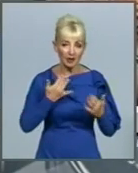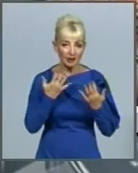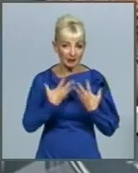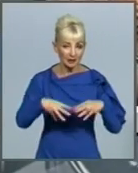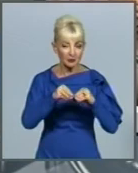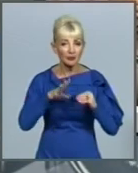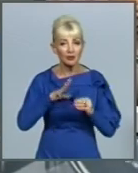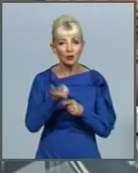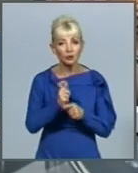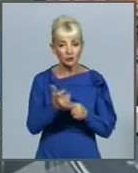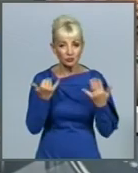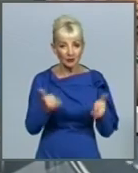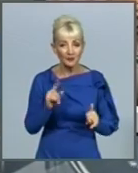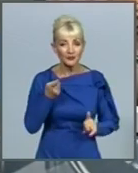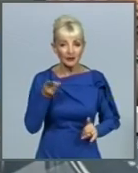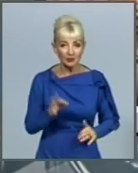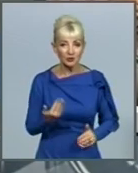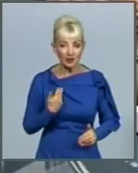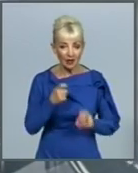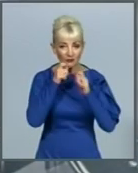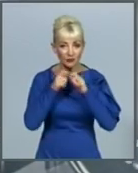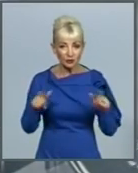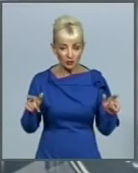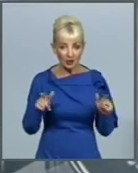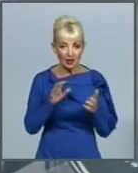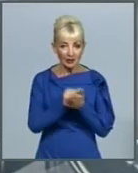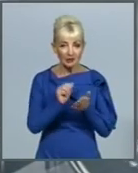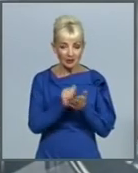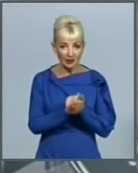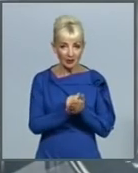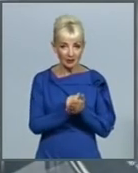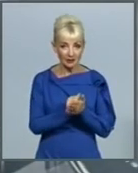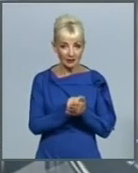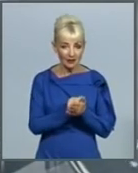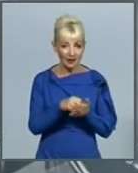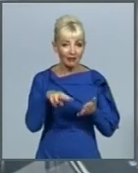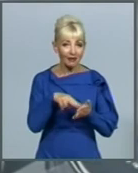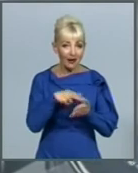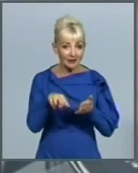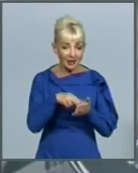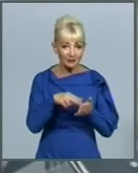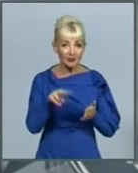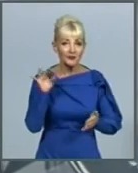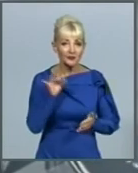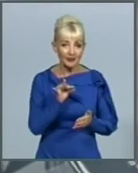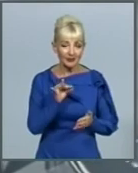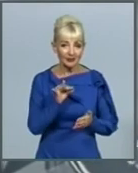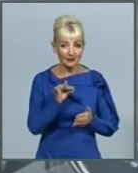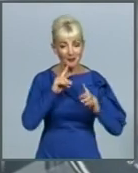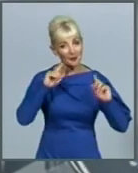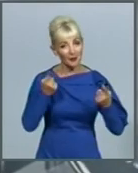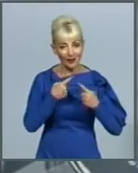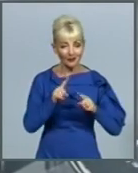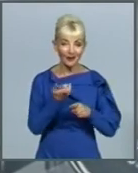удивлена, потому что я в школе занималась танцами, вокалом